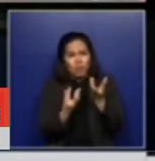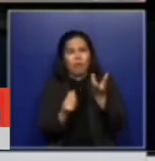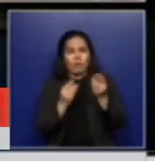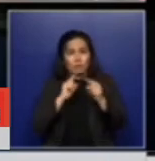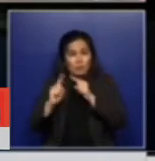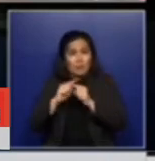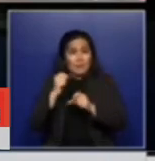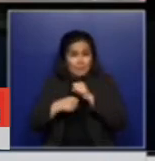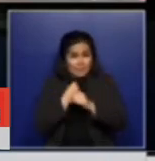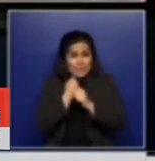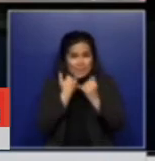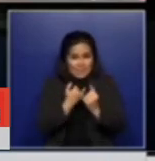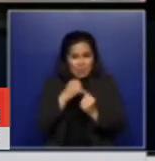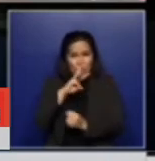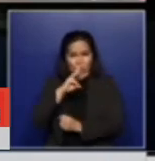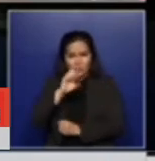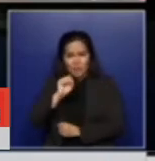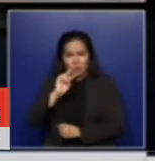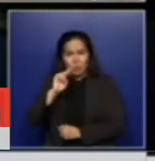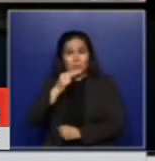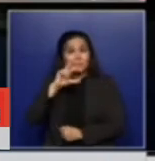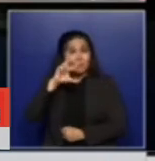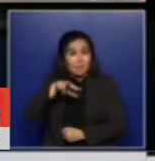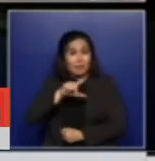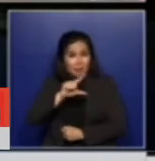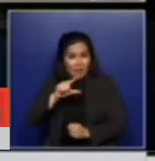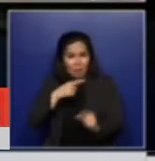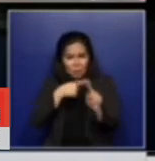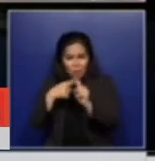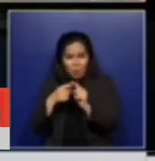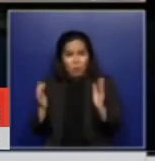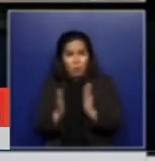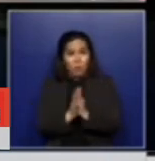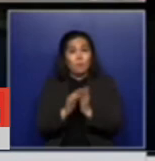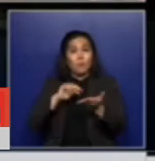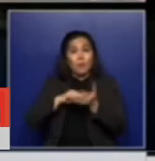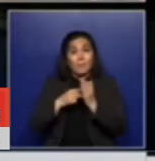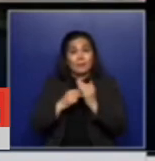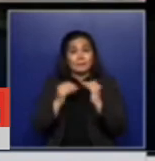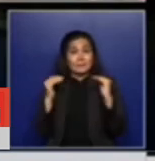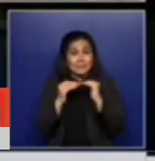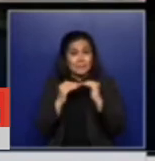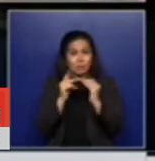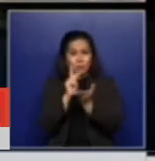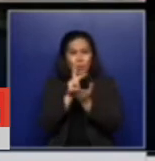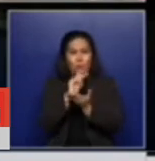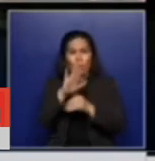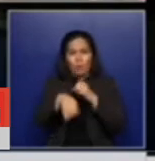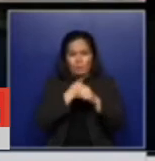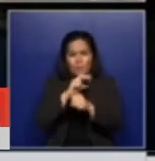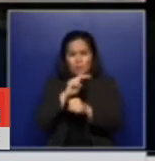านตั้งไว้ 623,000 ล้านบาทเนี่ยเราจะเหลือวงเงินในปี64อีกประมาณเพียง